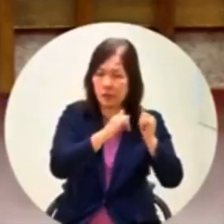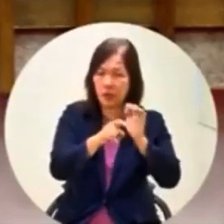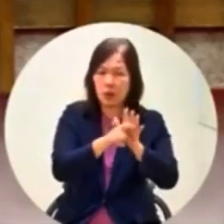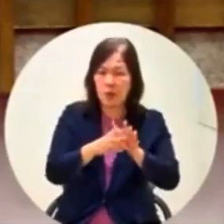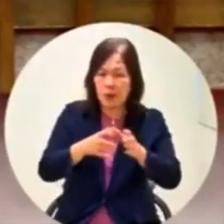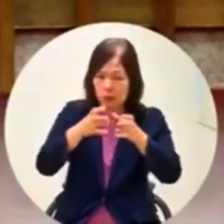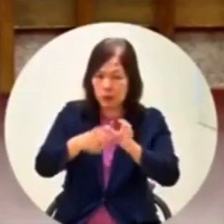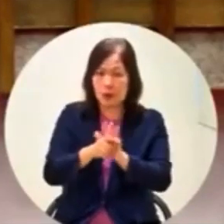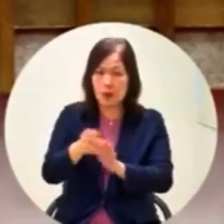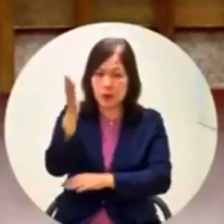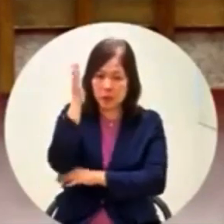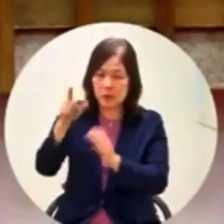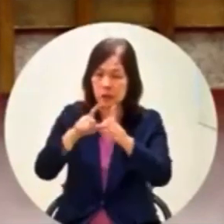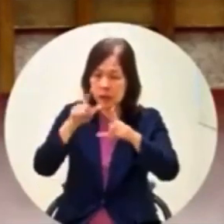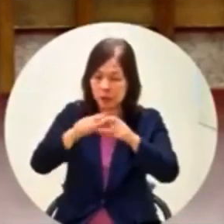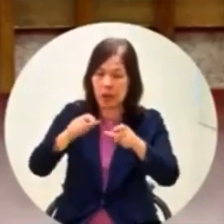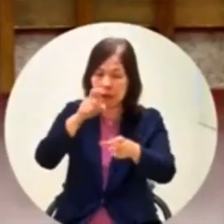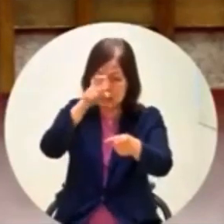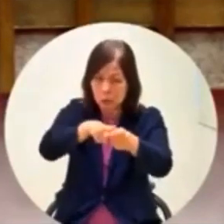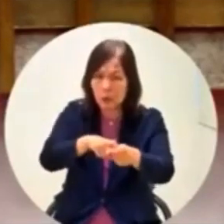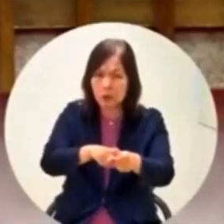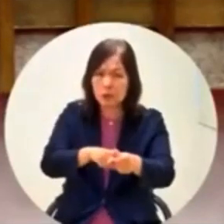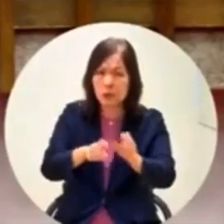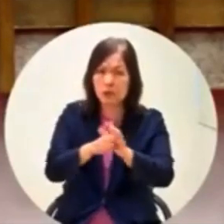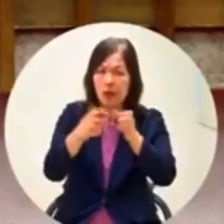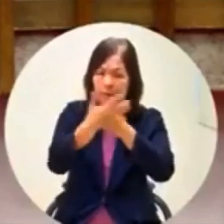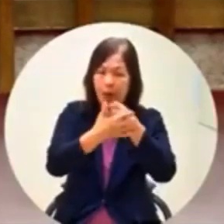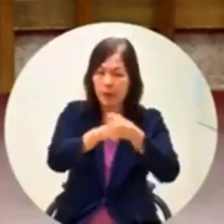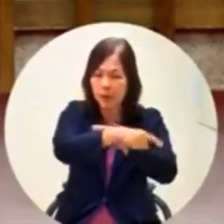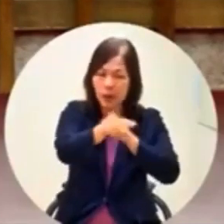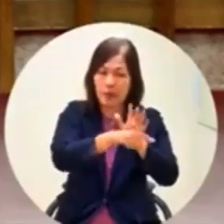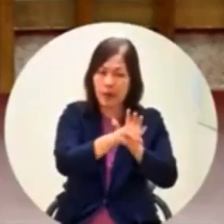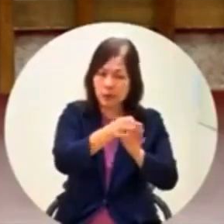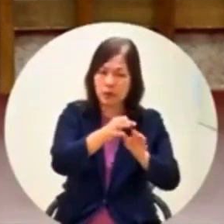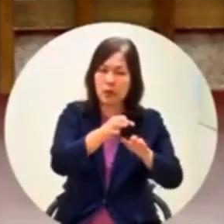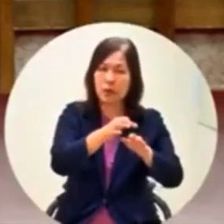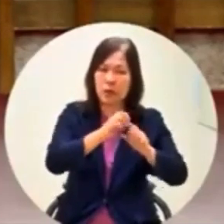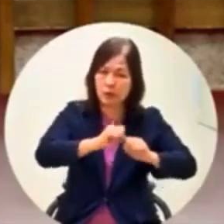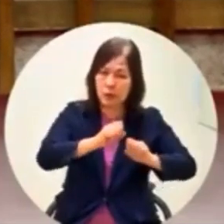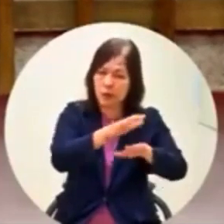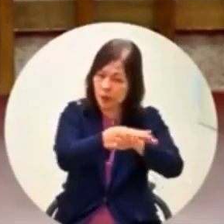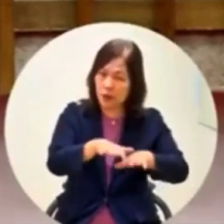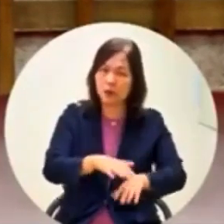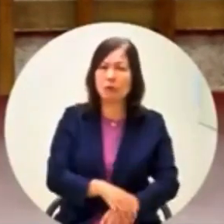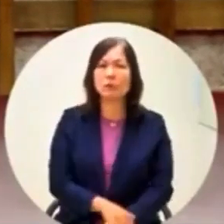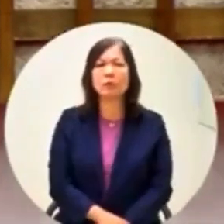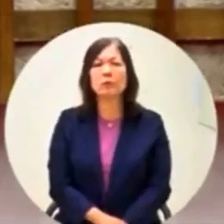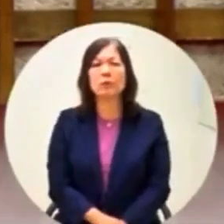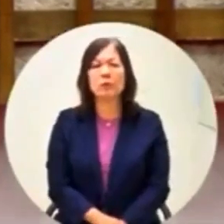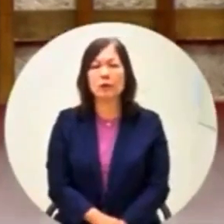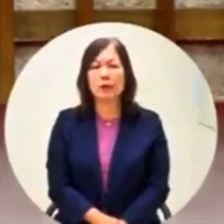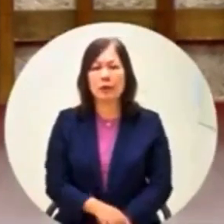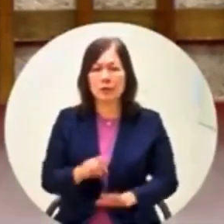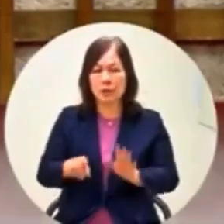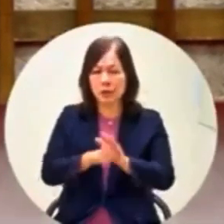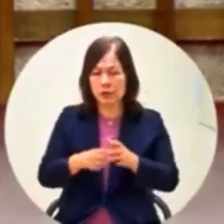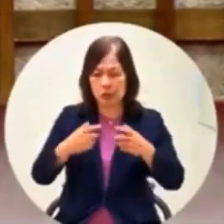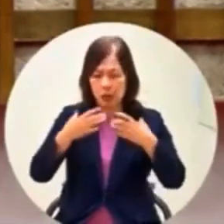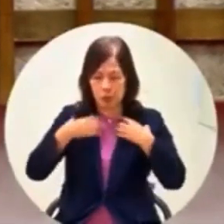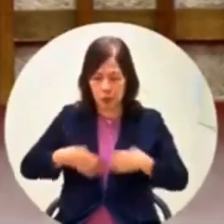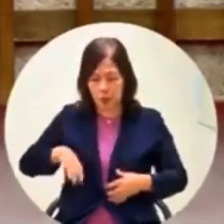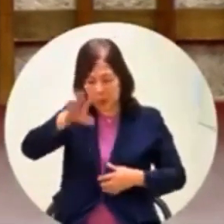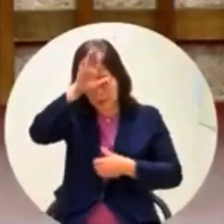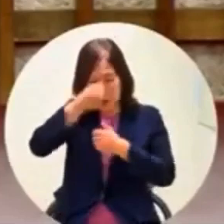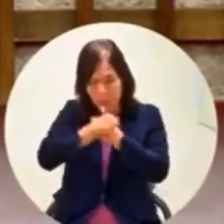体的功能的责任就是保障人民生命财产安全。所以说在这一次的冠状疫情的一个防